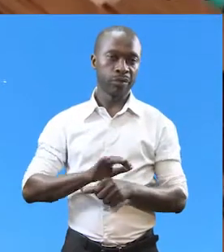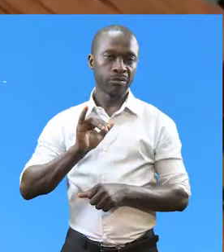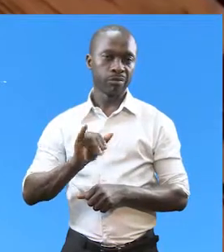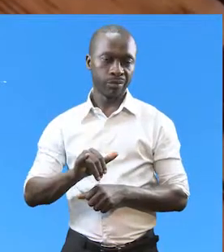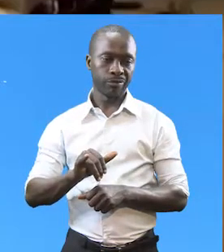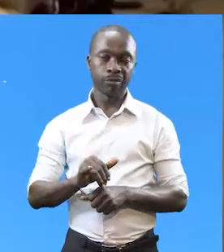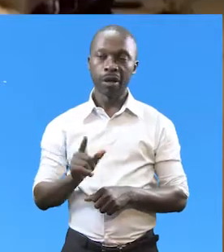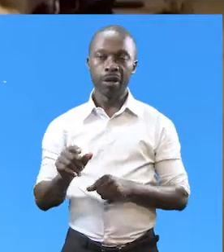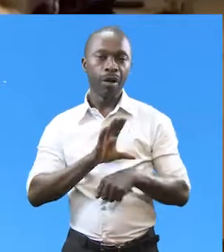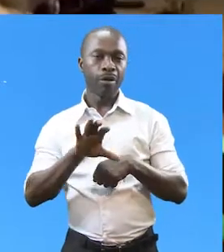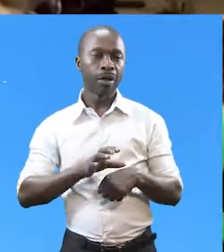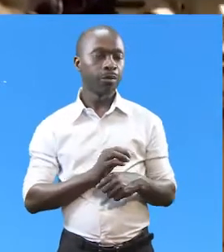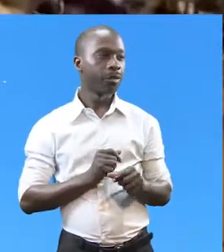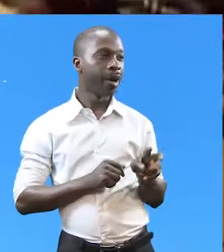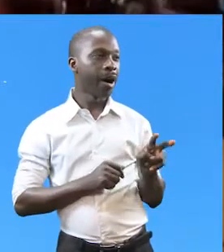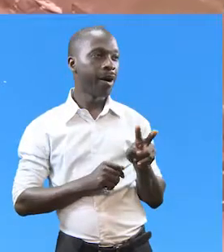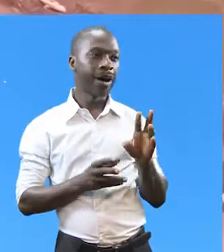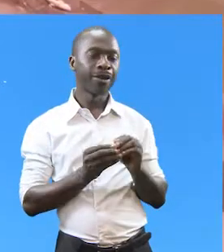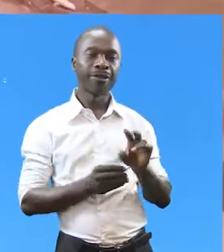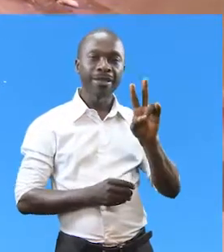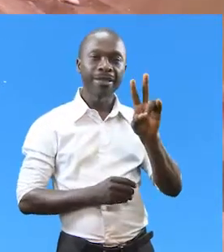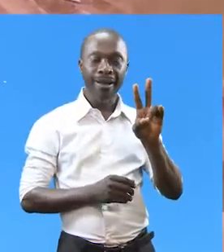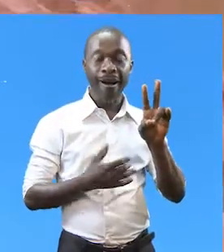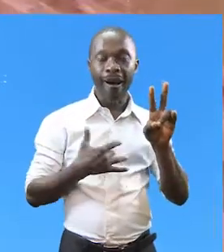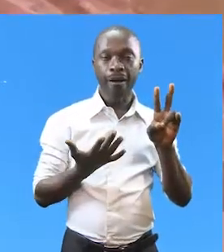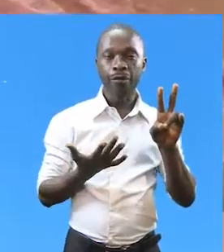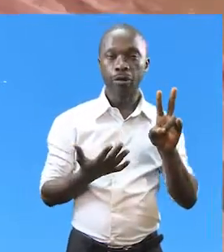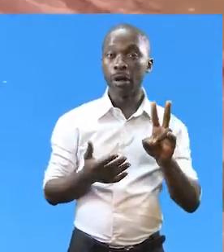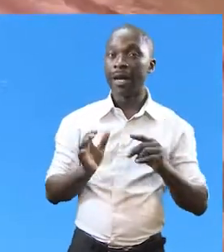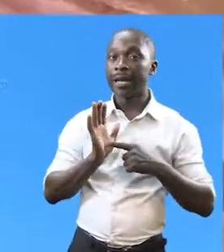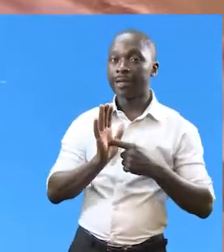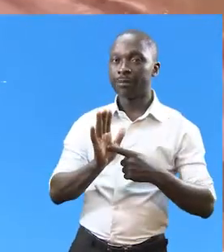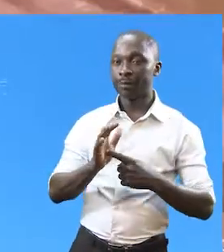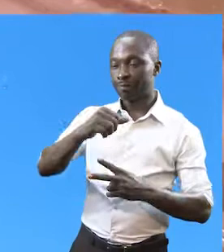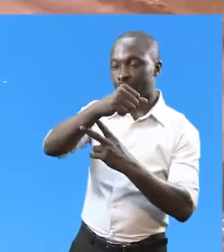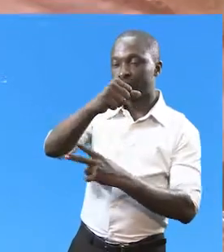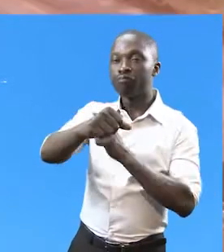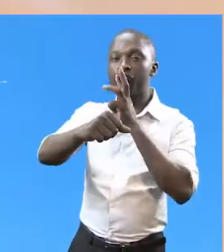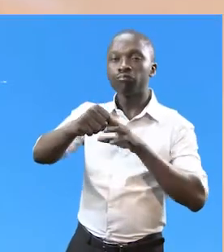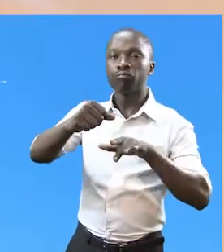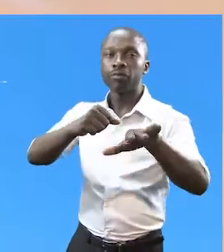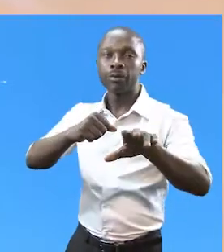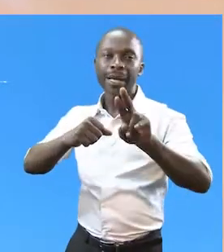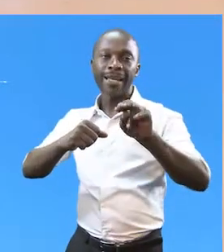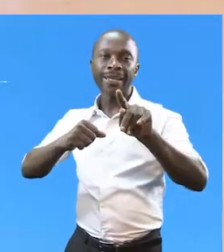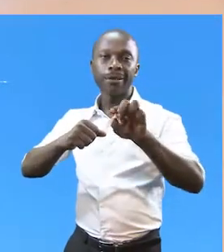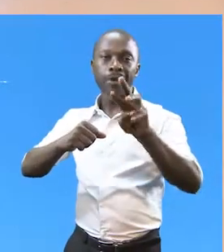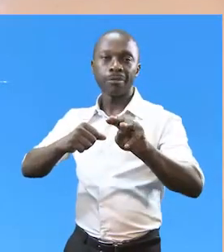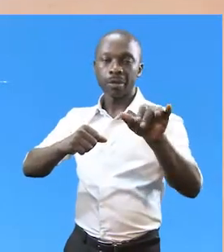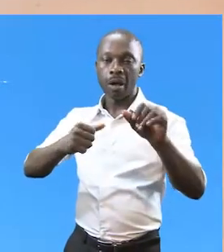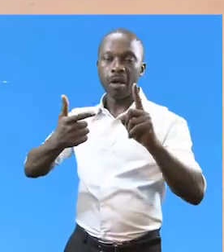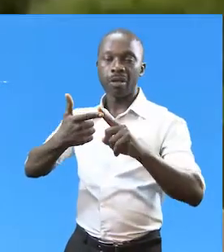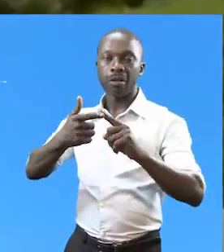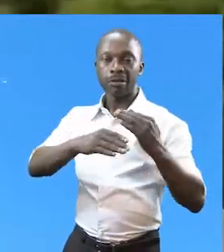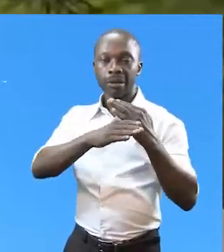par 7 d'entre eux, notamment la construction d'un pont sur le fleuve Ntem, la facilitation du transport et la sécurité routière sur